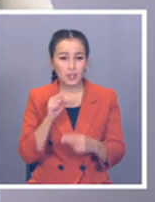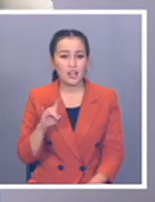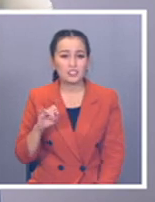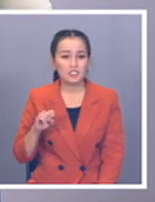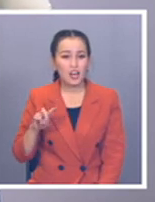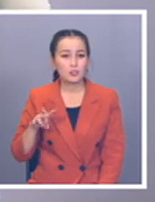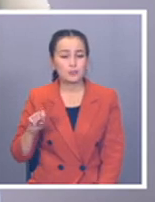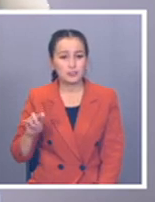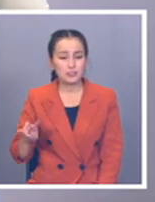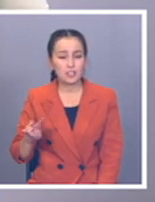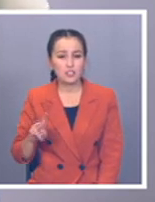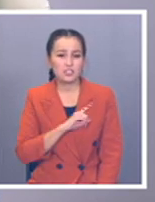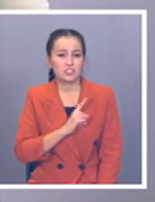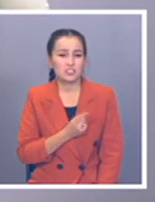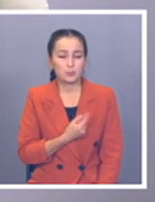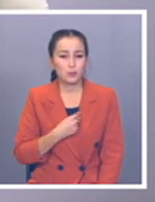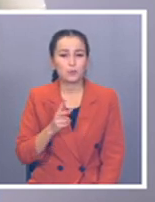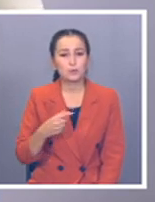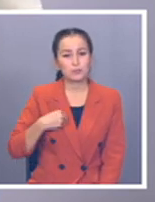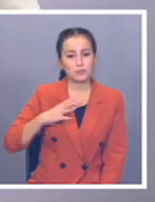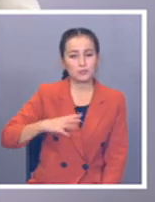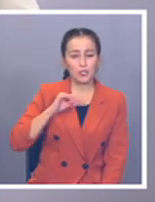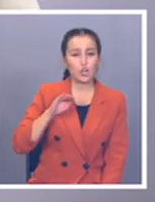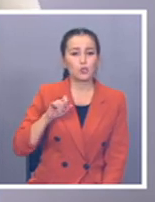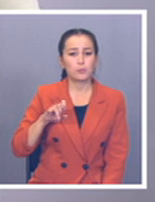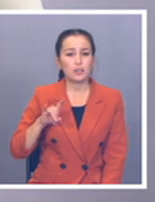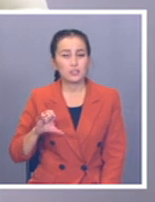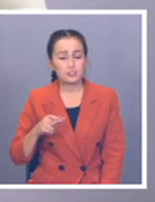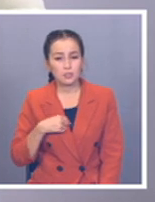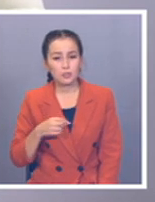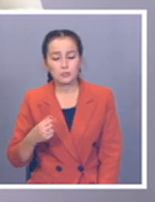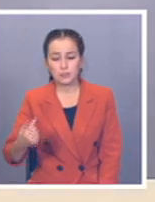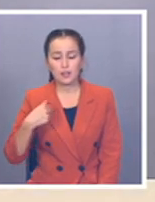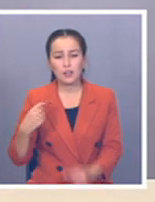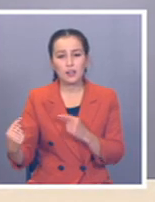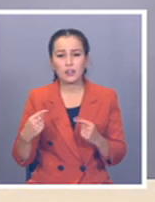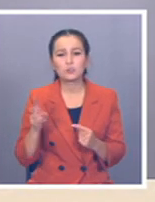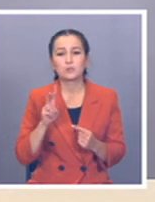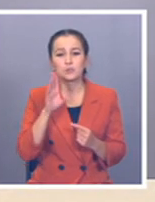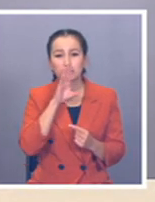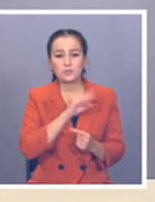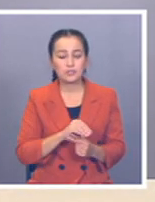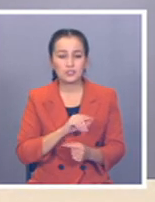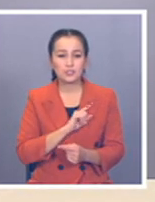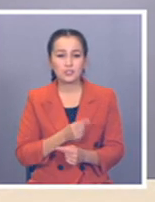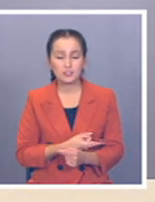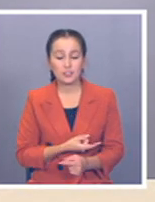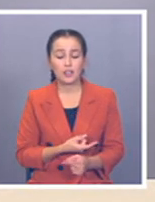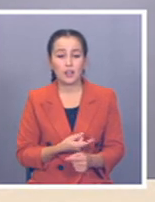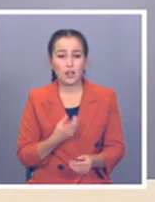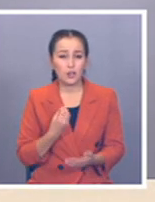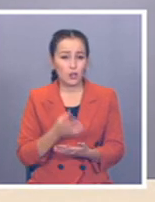Арыстанмын, айбатыма кім шыдар, жолбарыспын, маған қарсы кім тұрар. Құрметті оқушылар,